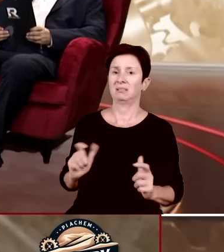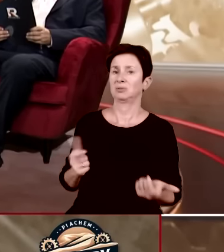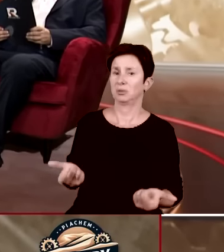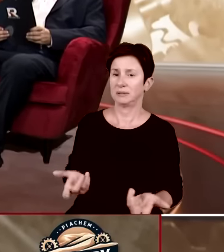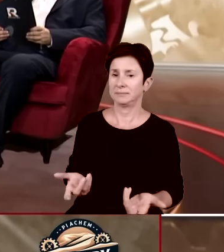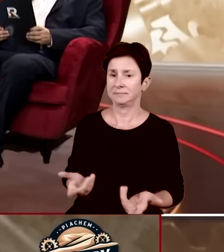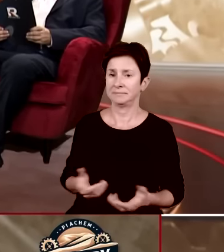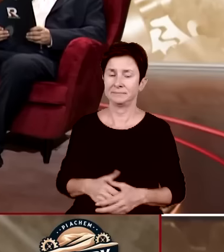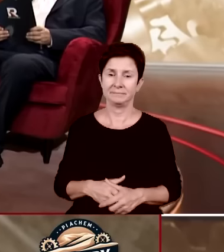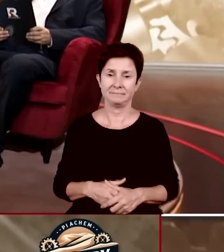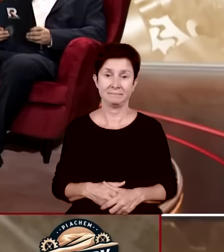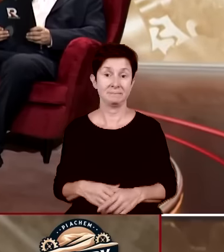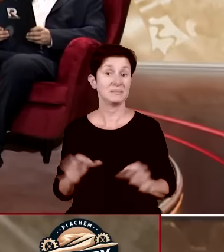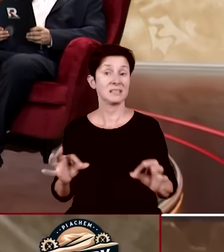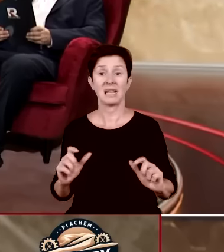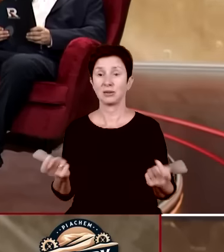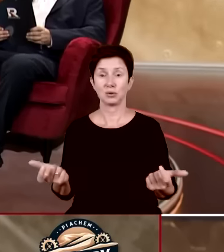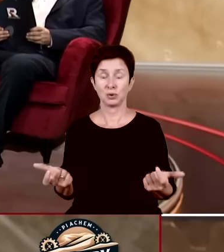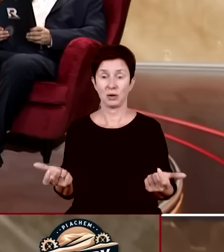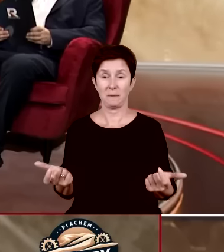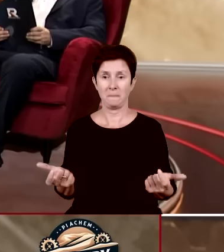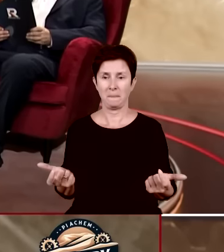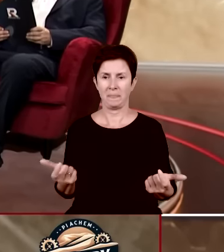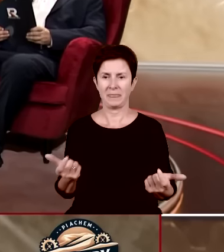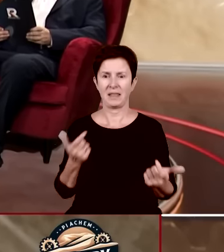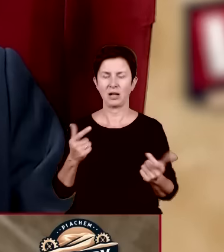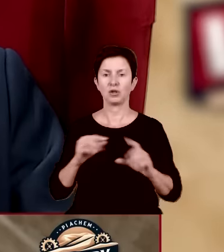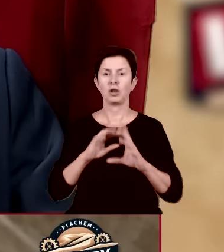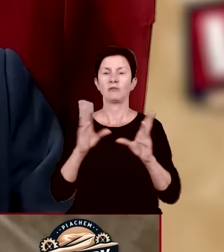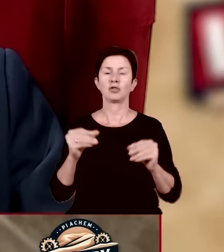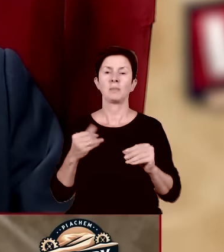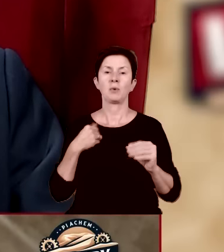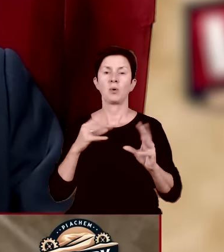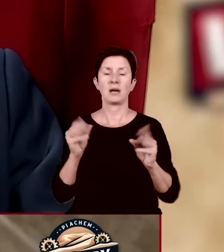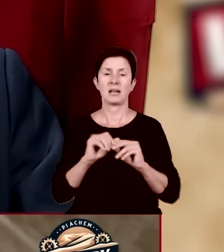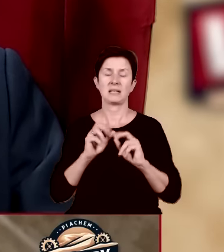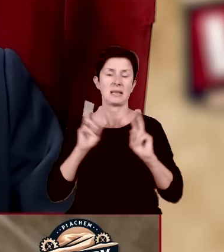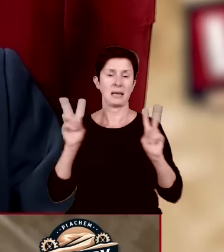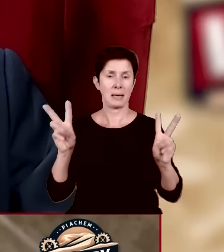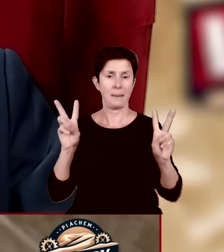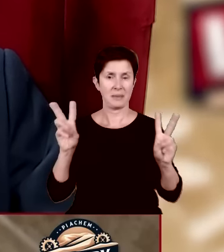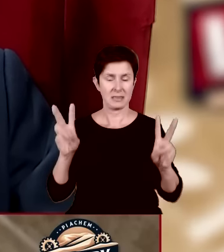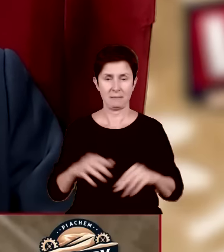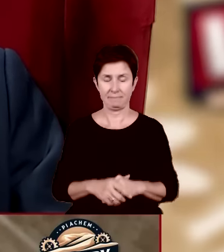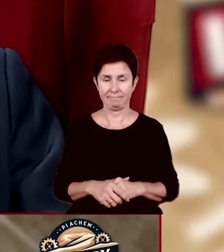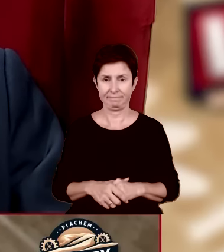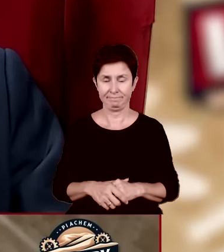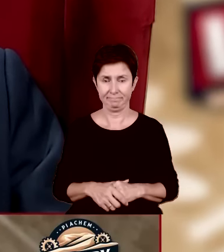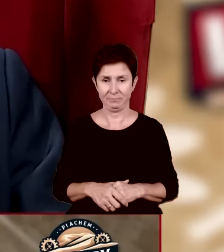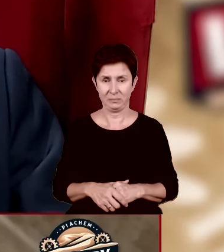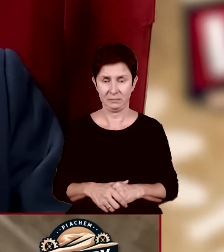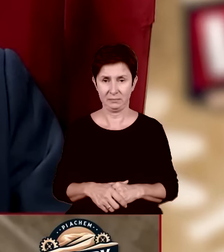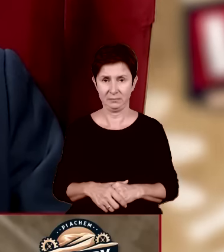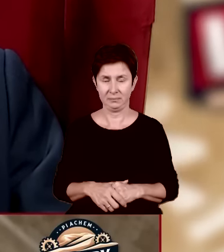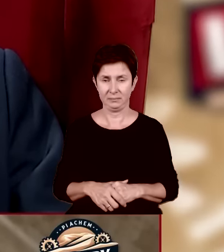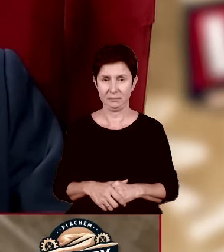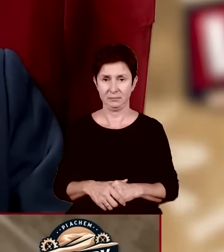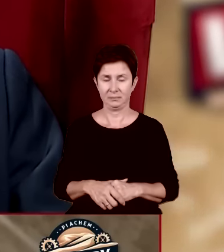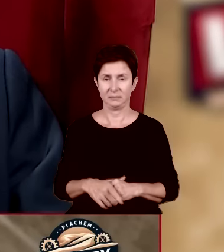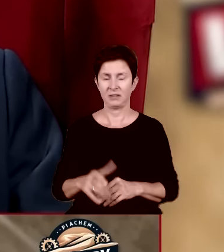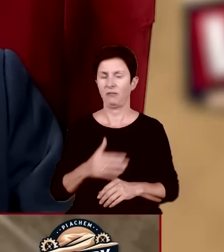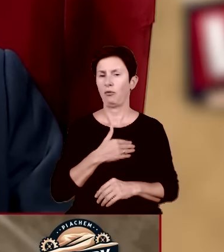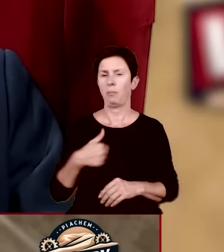No i co teraz? To wszystko zderzyło się z kibicami, bo jednak kibice w Polsce w szczególności raczej